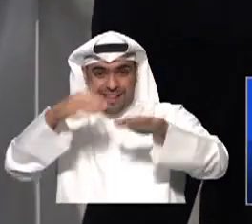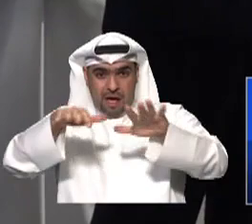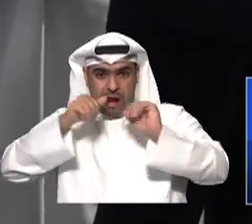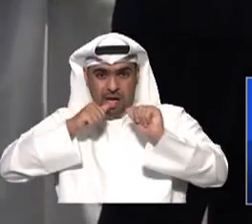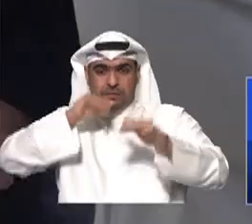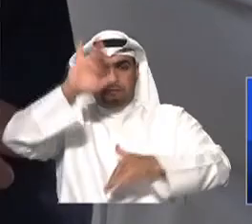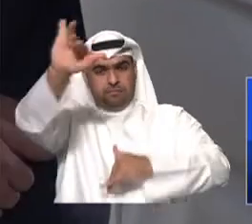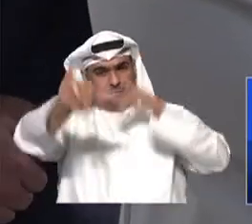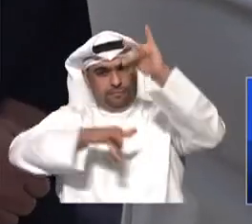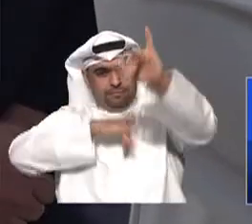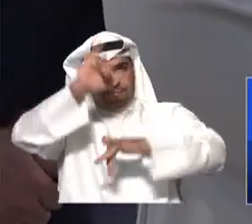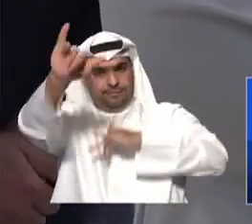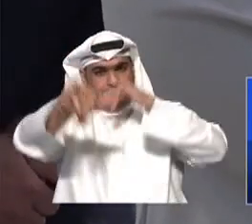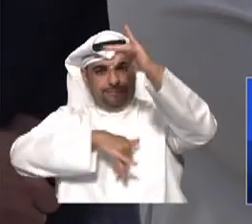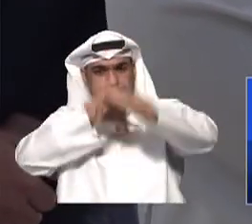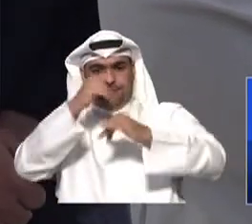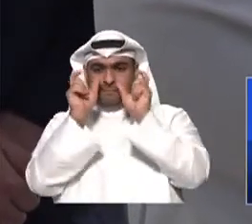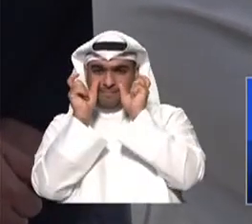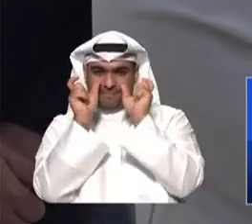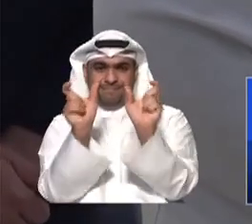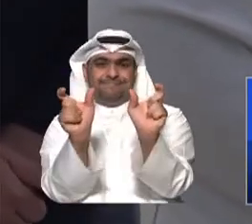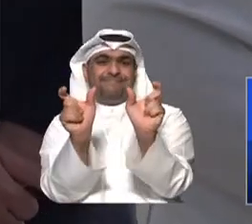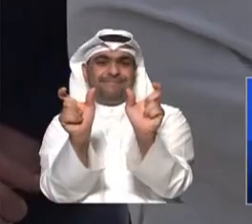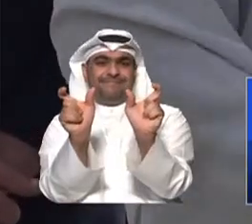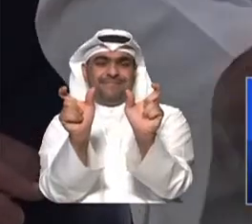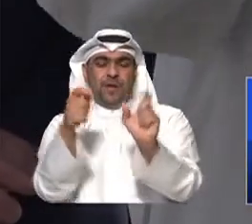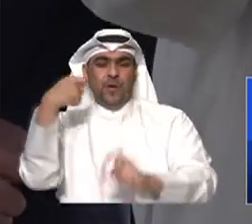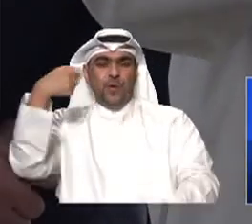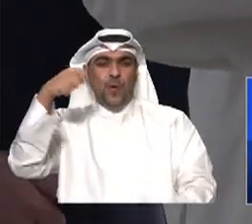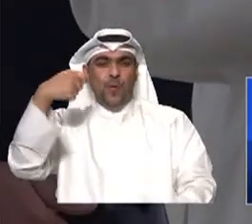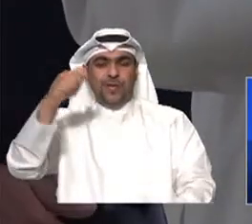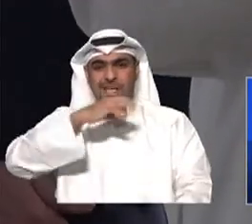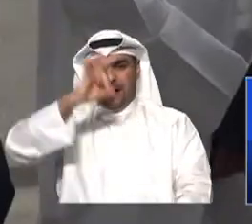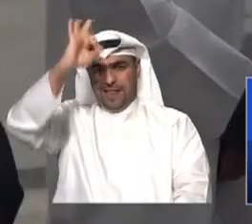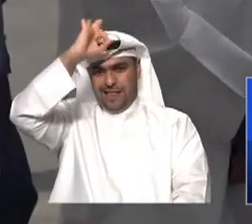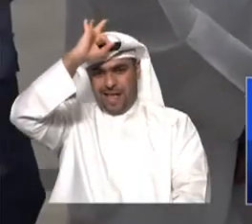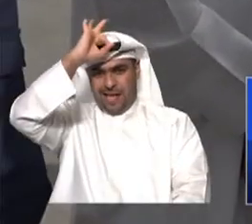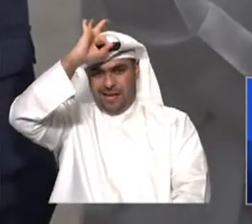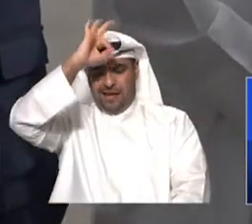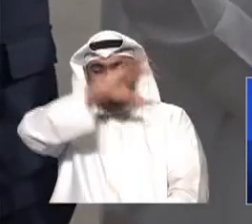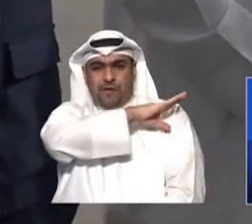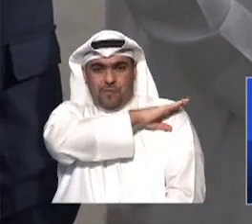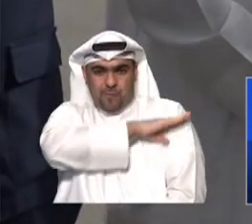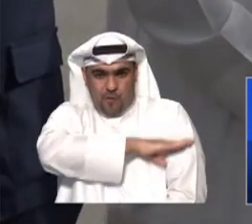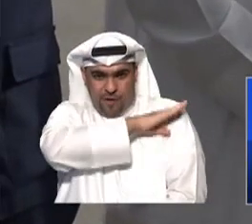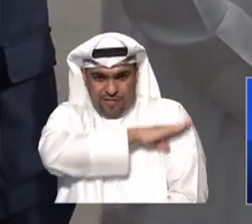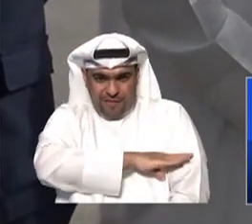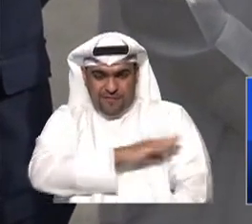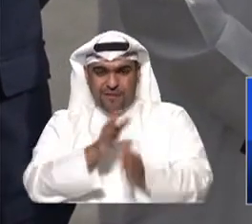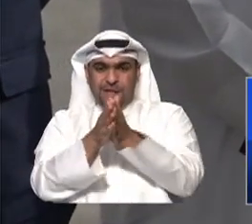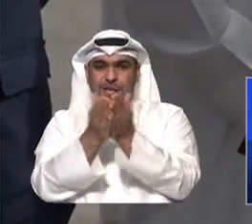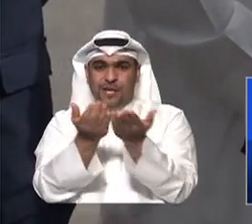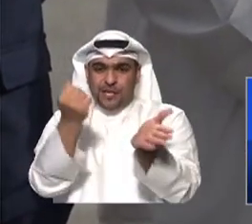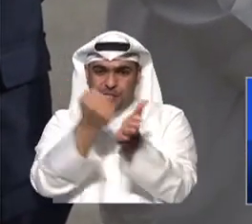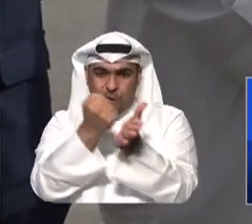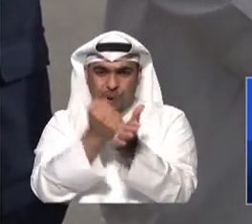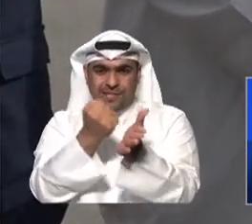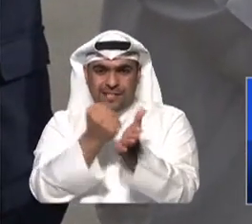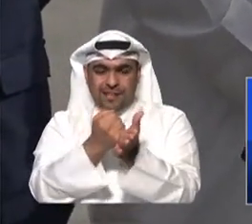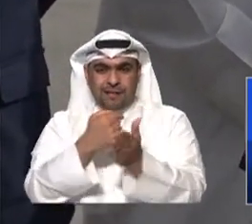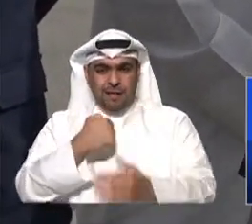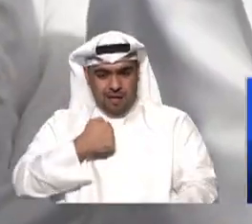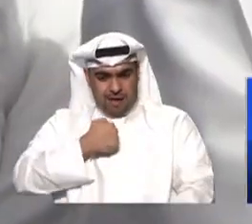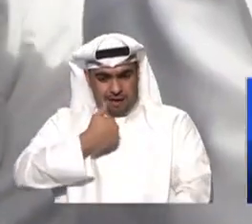وأخواني في الداخلية كذلك سواء كانوا في المنافذ أو كانوا في المراكز الحدودية، وهذا واجب وحق.